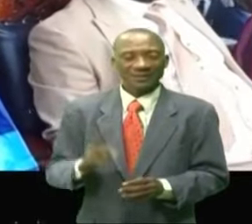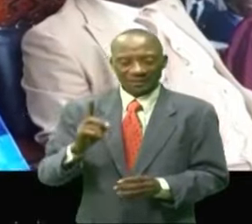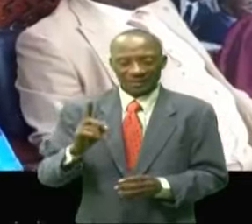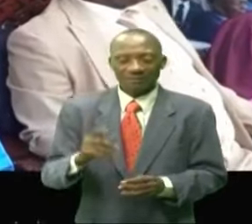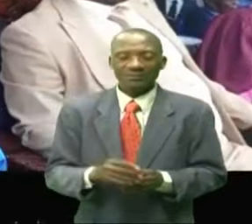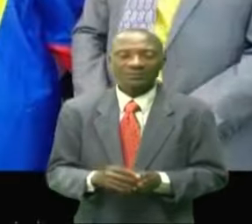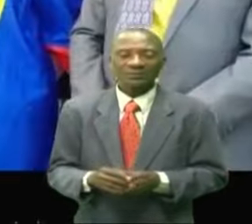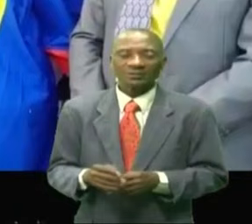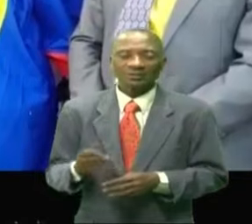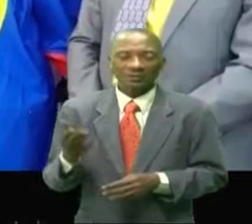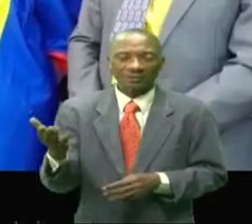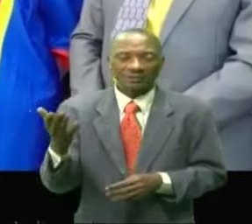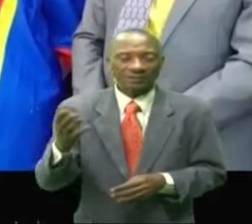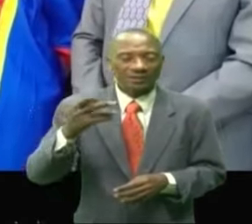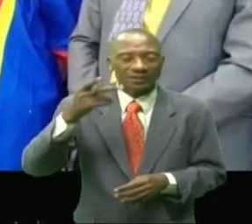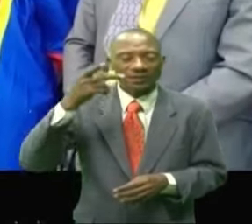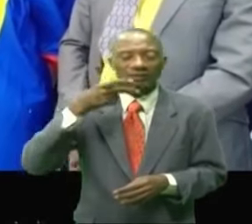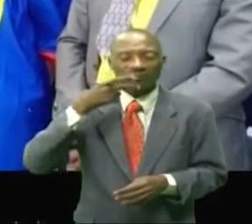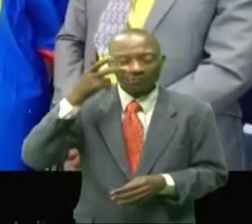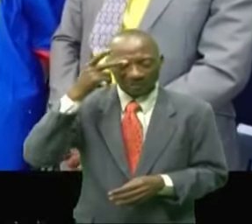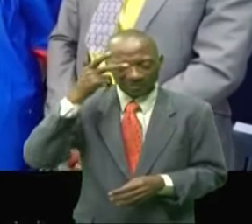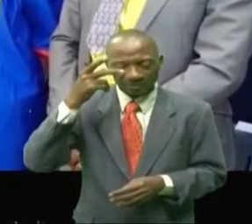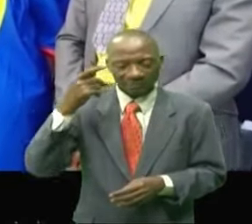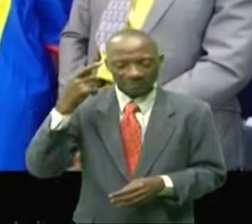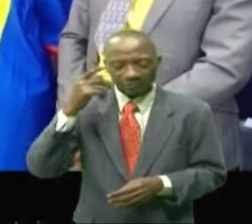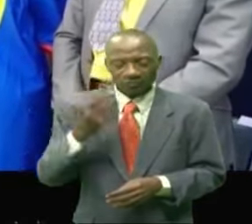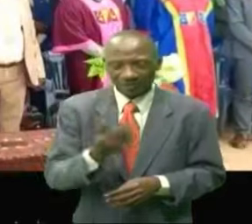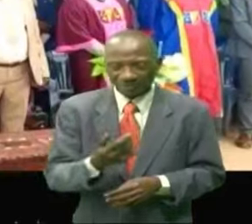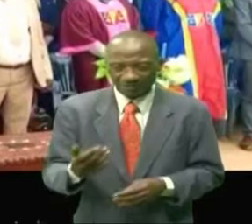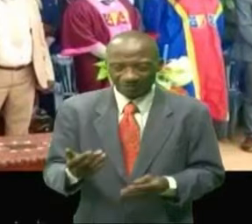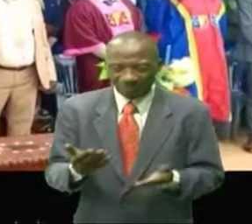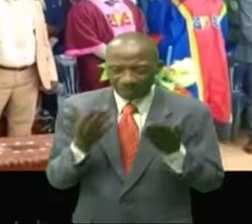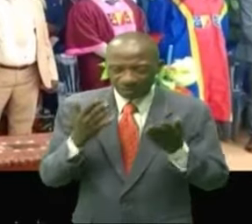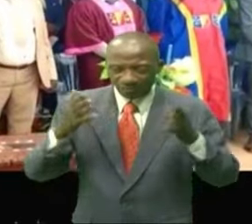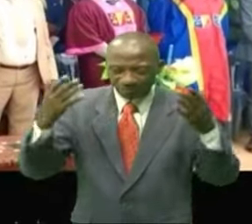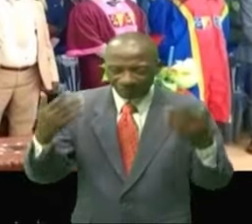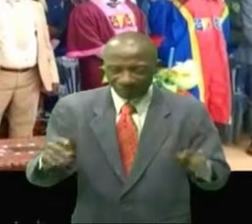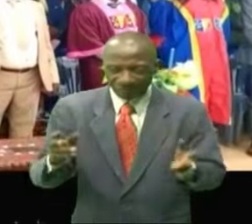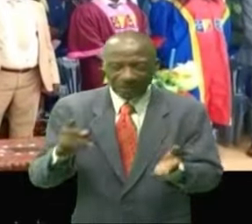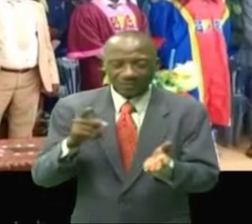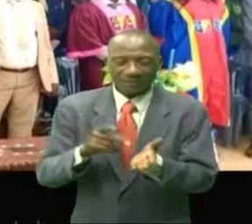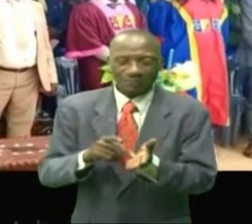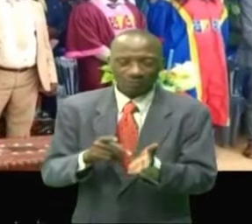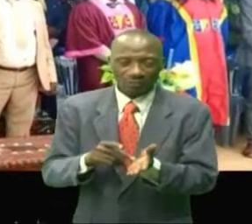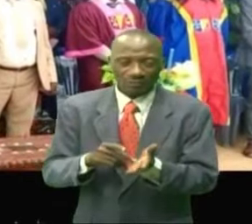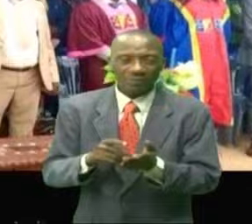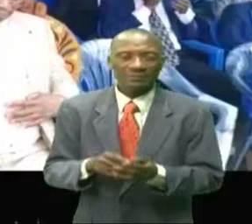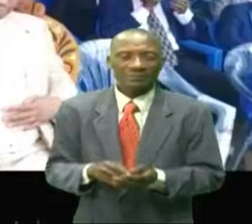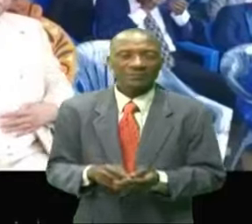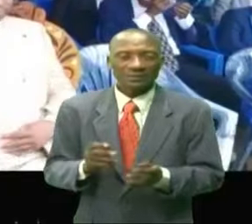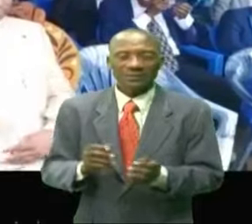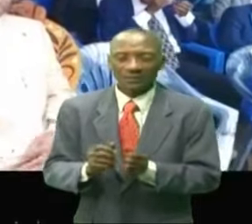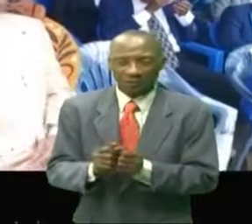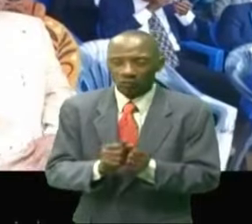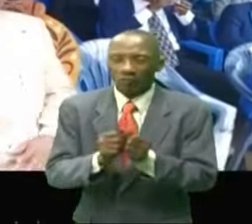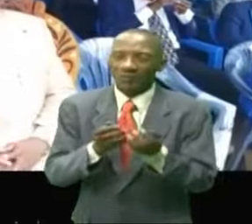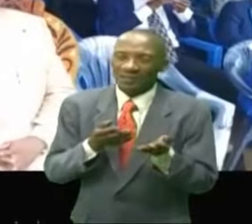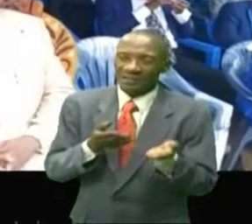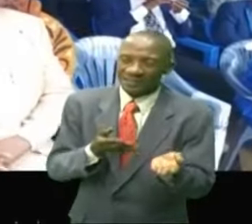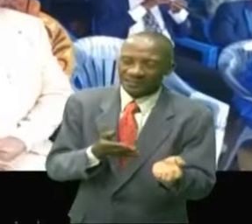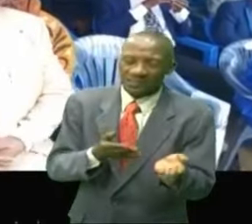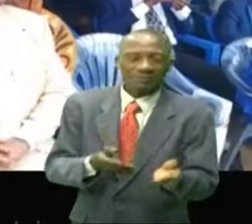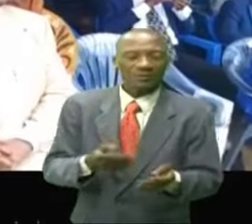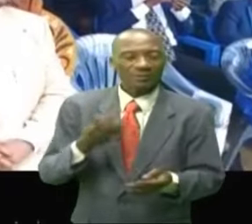demandé aux parents des enfants finalistes qui viennent d'obtenir leur diplôme d'État de les envoyer à l'ISP